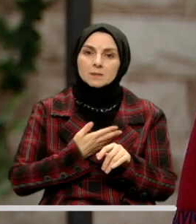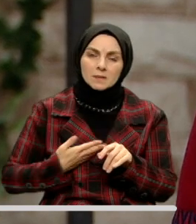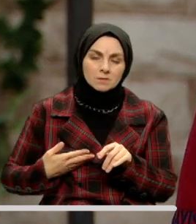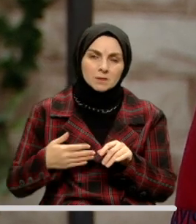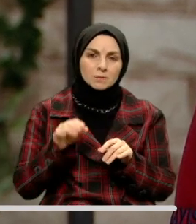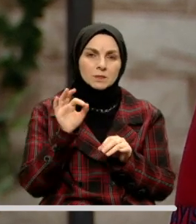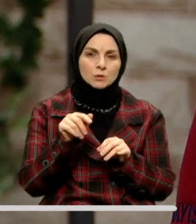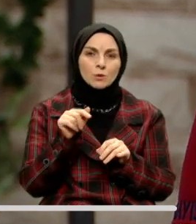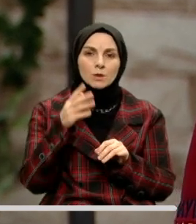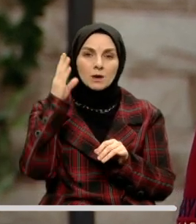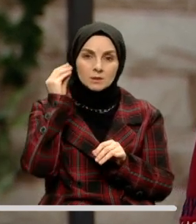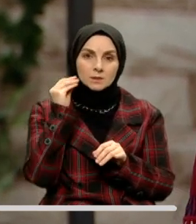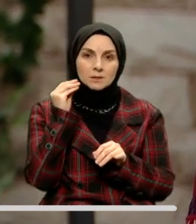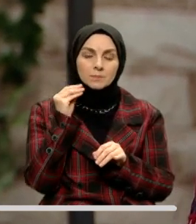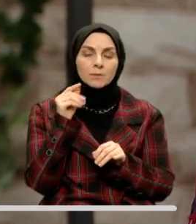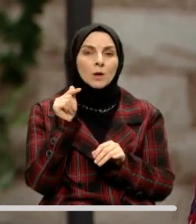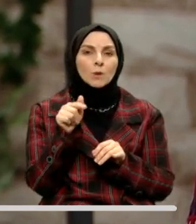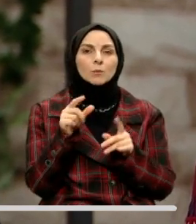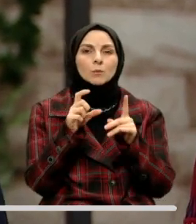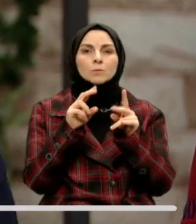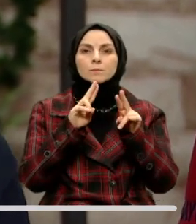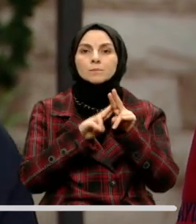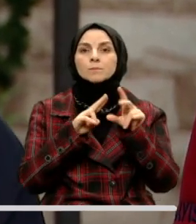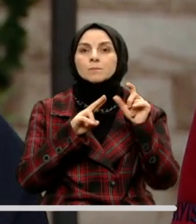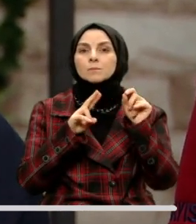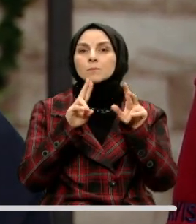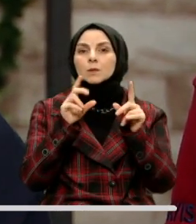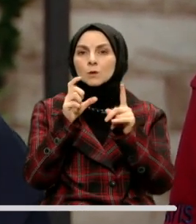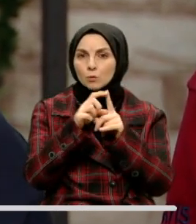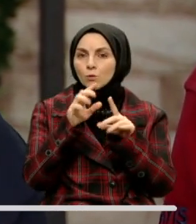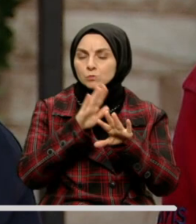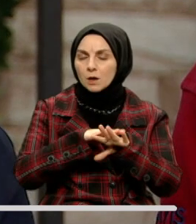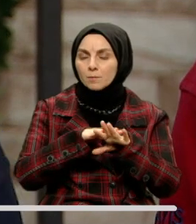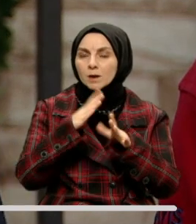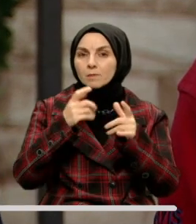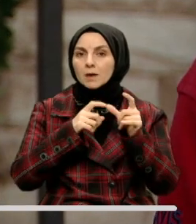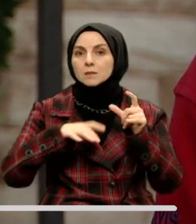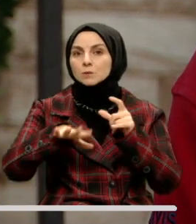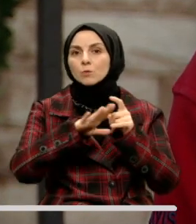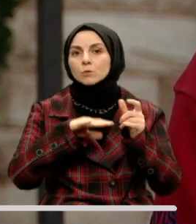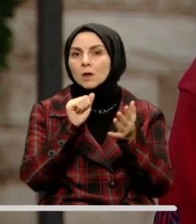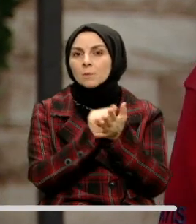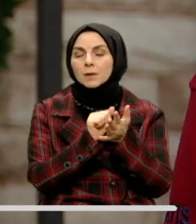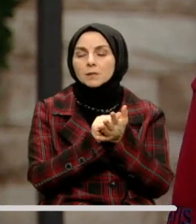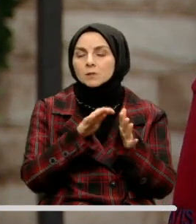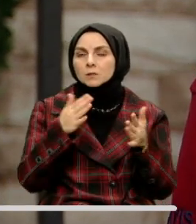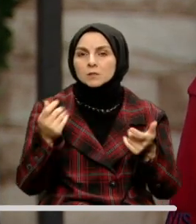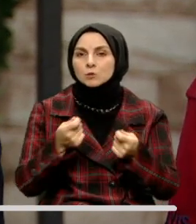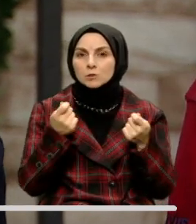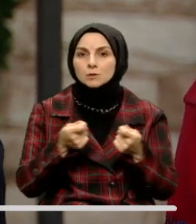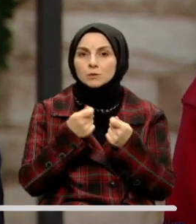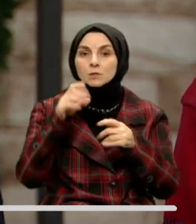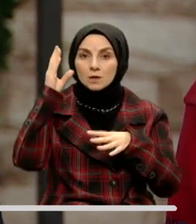anladım. Bu kodlamalar vesaire ya da bir sosyal medya ağının nasıl çalıştığını anlamaya vesaire çalıştığımda hani